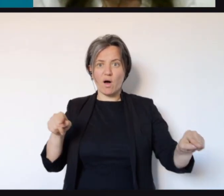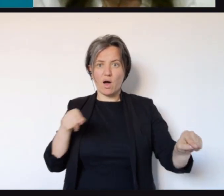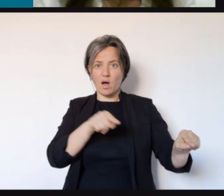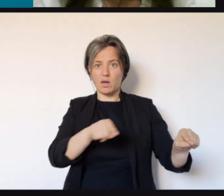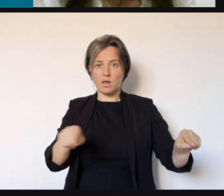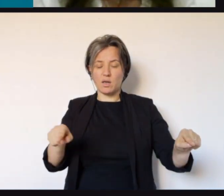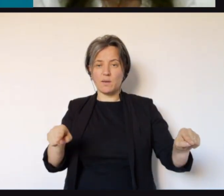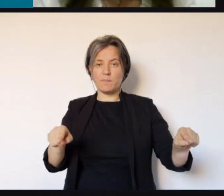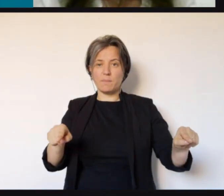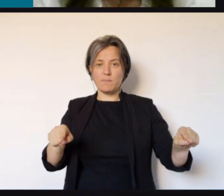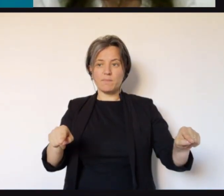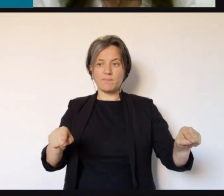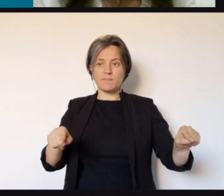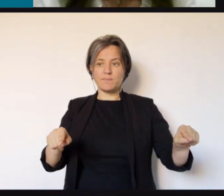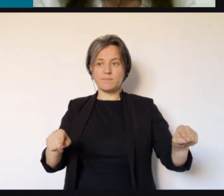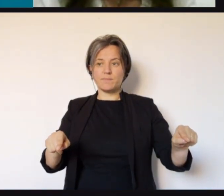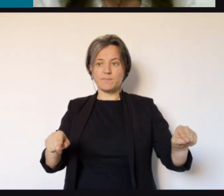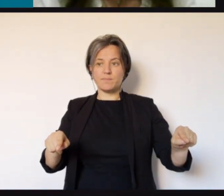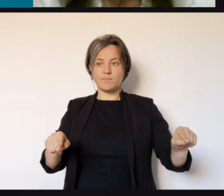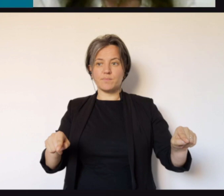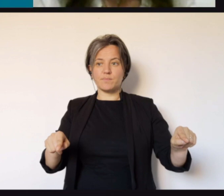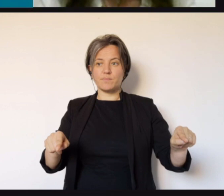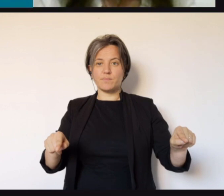ragazzi che hanno potuto